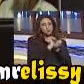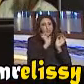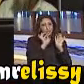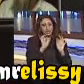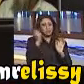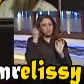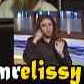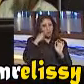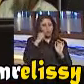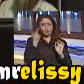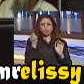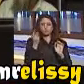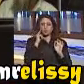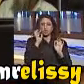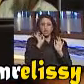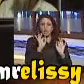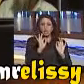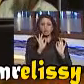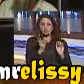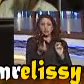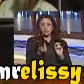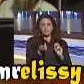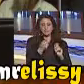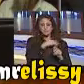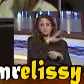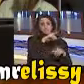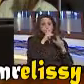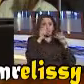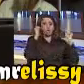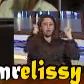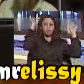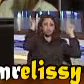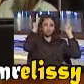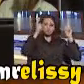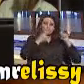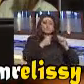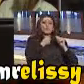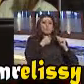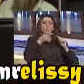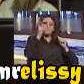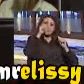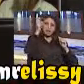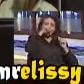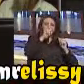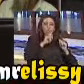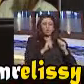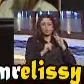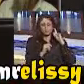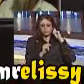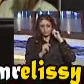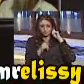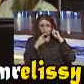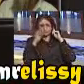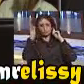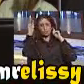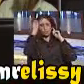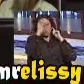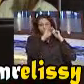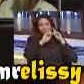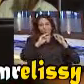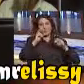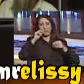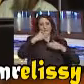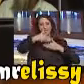كما قالوا من أمن العقوبة أتى الأدب. ده هذه نقطة. النقطة الثانية أن أبعث رسالة للعالم كله